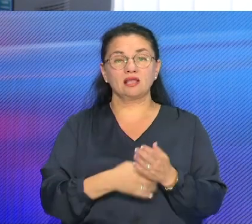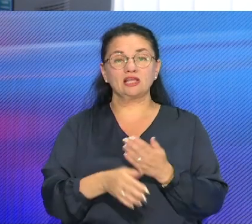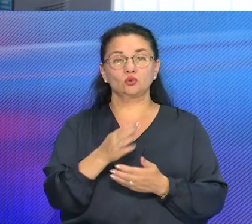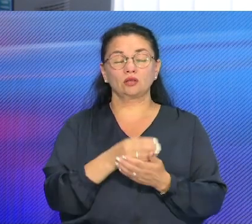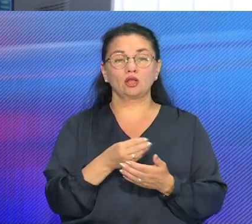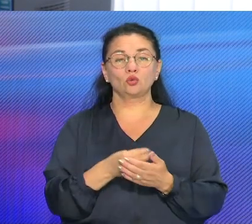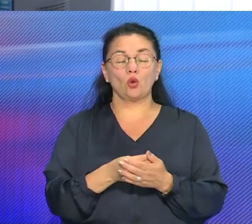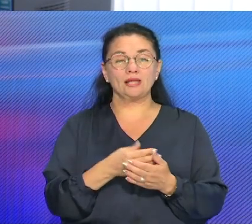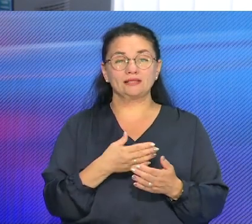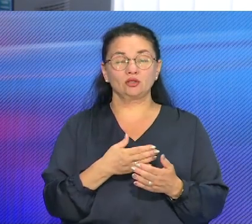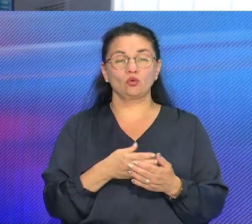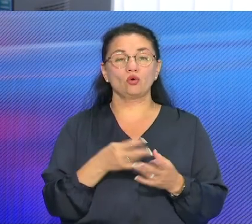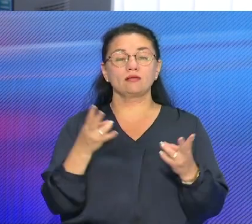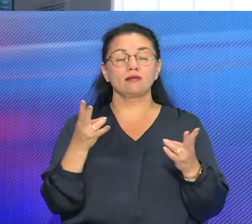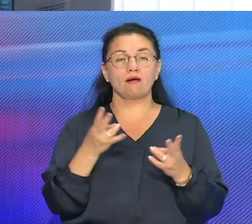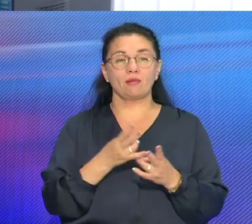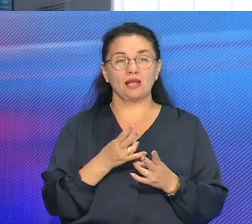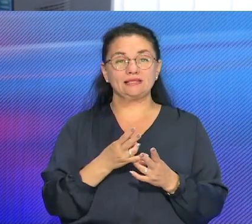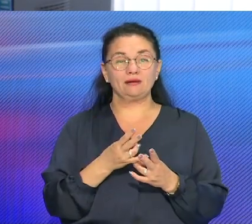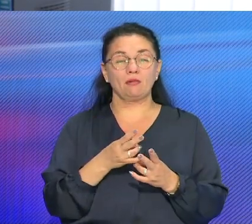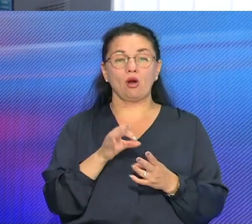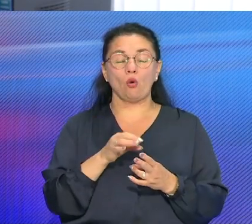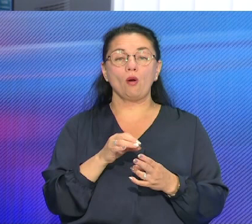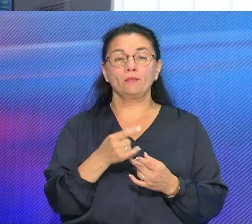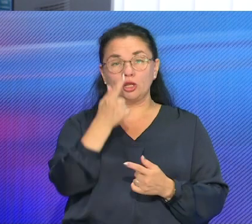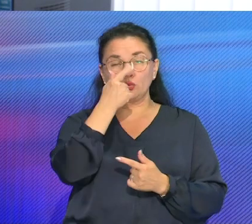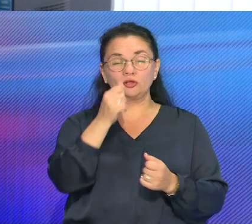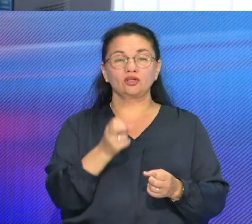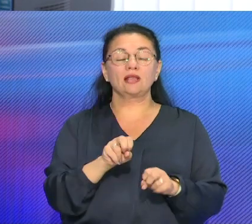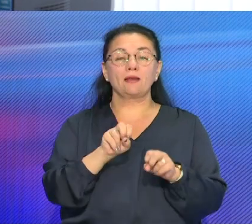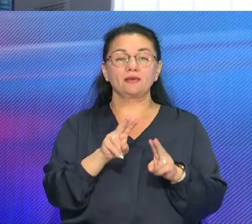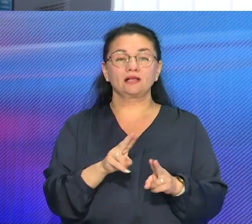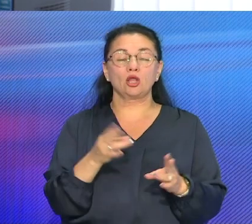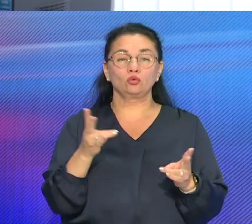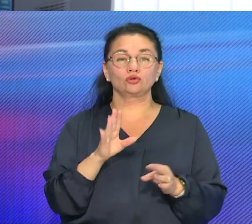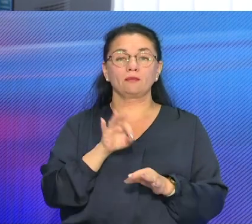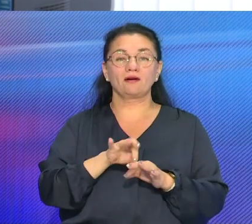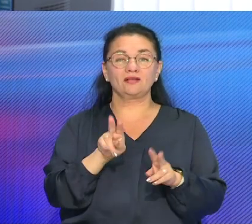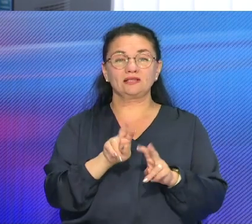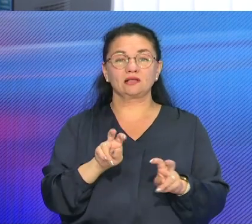соблюдению необходимых мер безопасности можно будет только по окончании расследования.